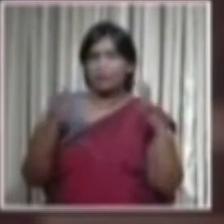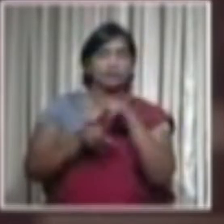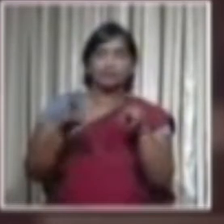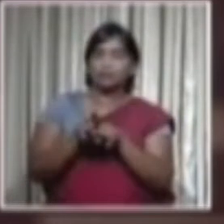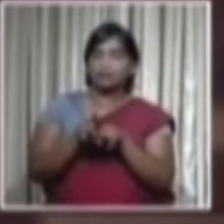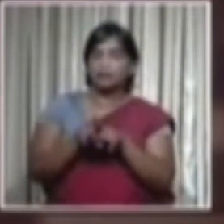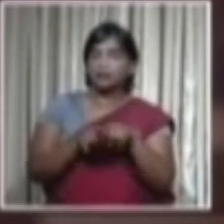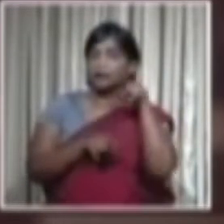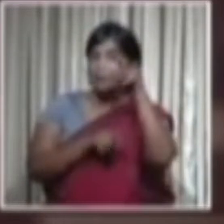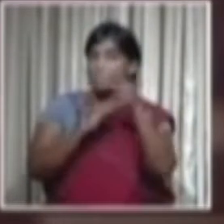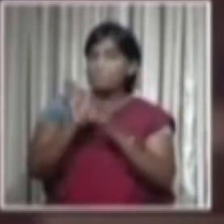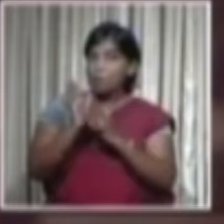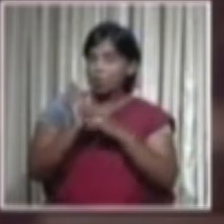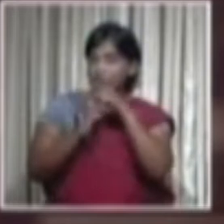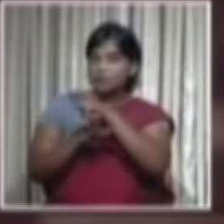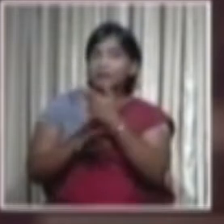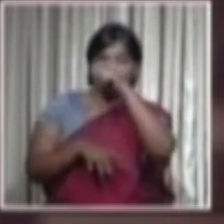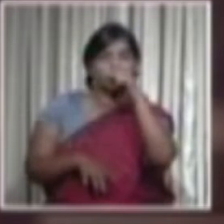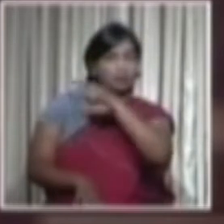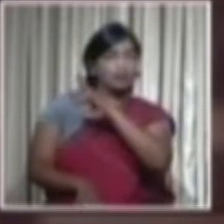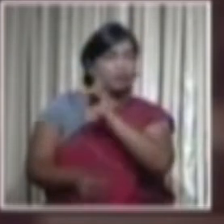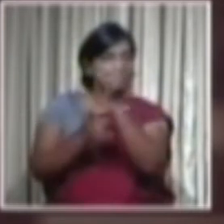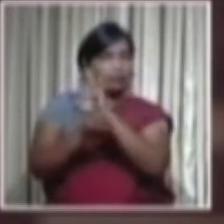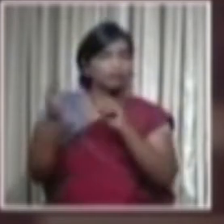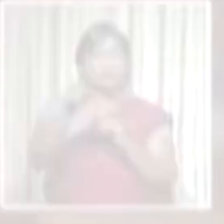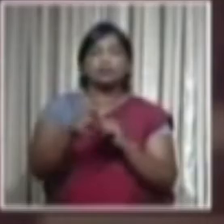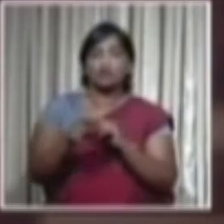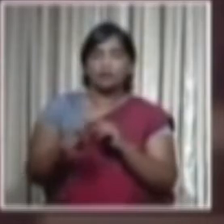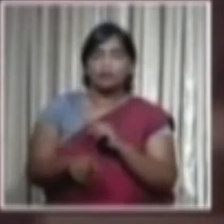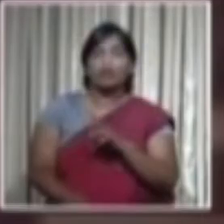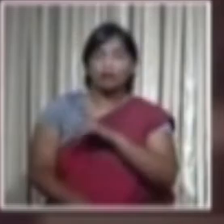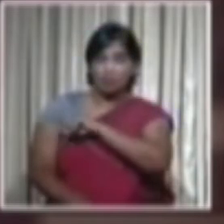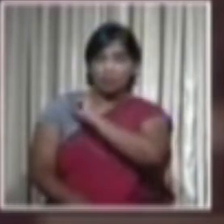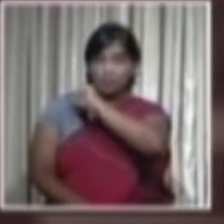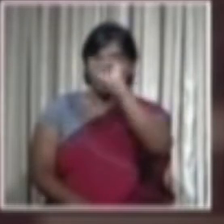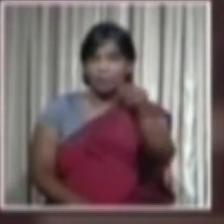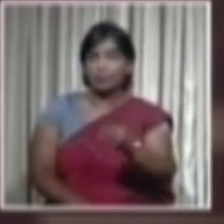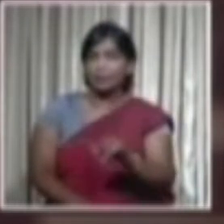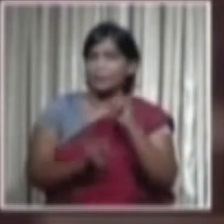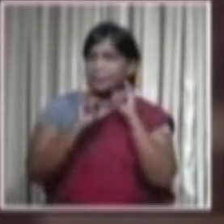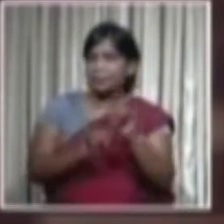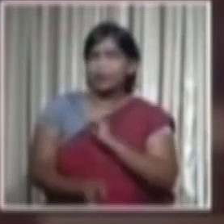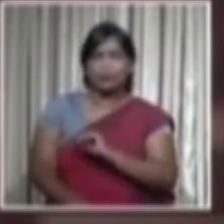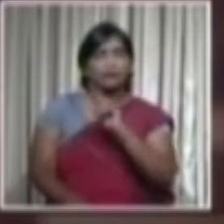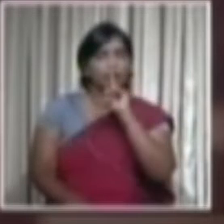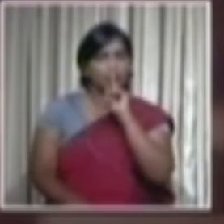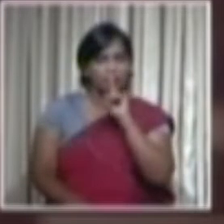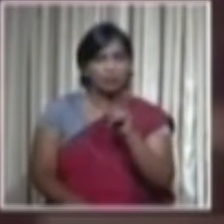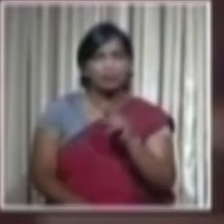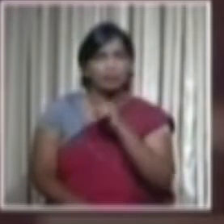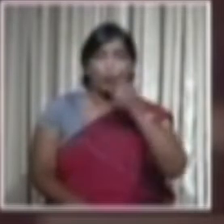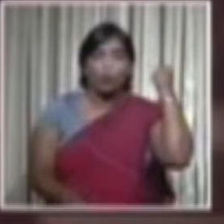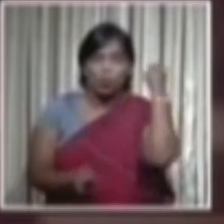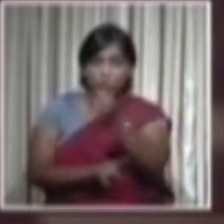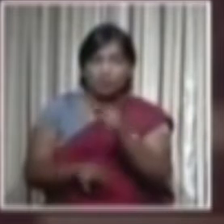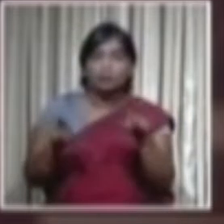ප්‍රකාශ කරනවා. මනුෂ්‍ය නානක්කාර මහත්තයා කෙලින්ම ඔබතුමාට මගේ වචනේ කියන්න කැමති නැහැ. ඔබතුමාට ඉතාමත් නරක විදිහට කතා කරලා ඔබතුමාට පහර දෙන්න